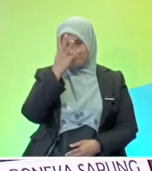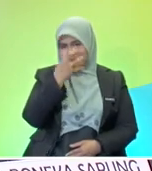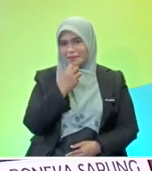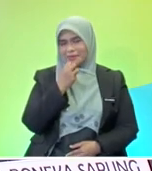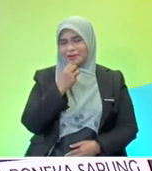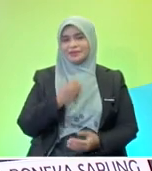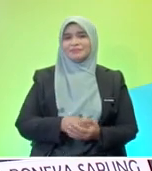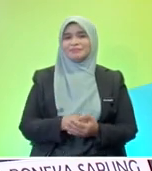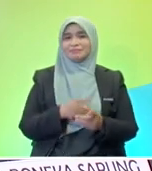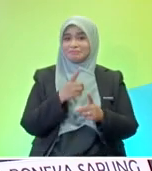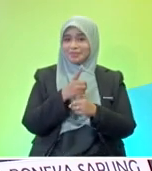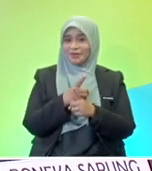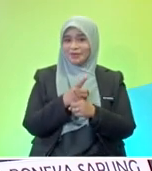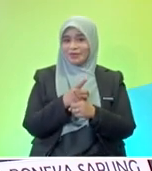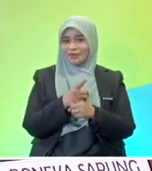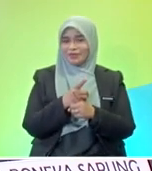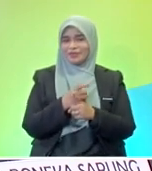Betul ke cikgu?